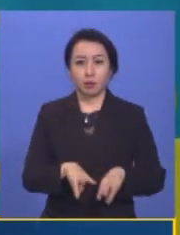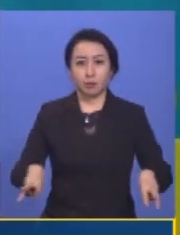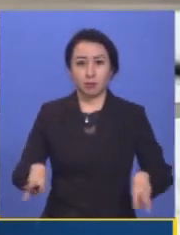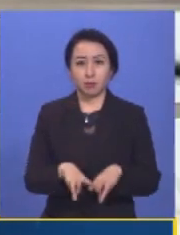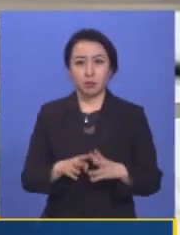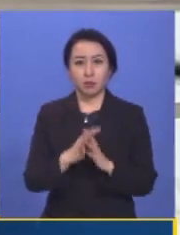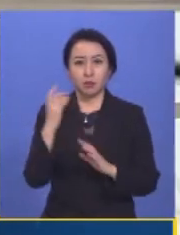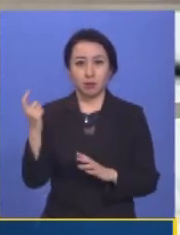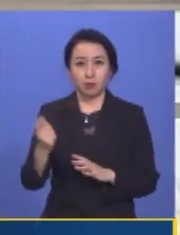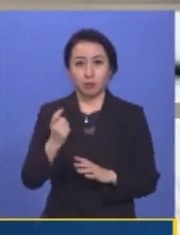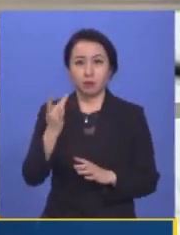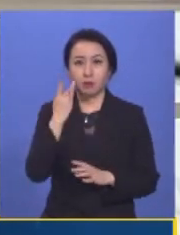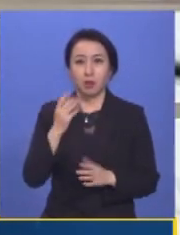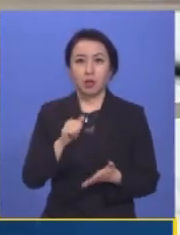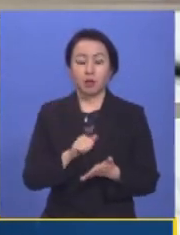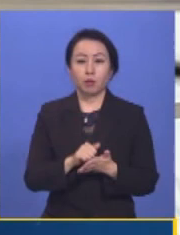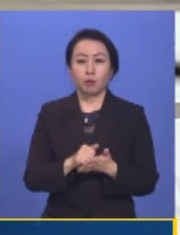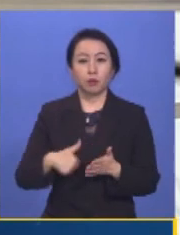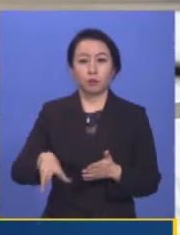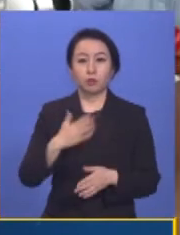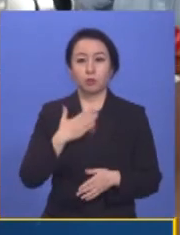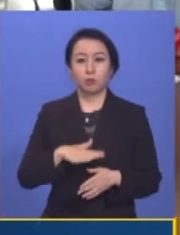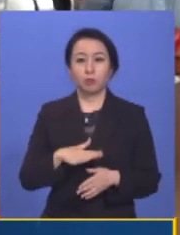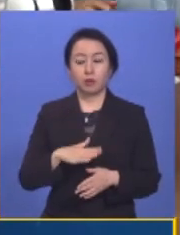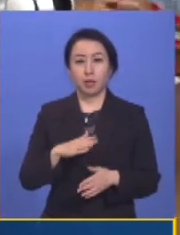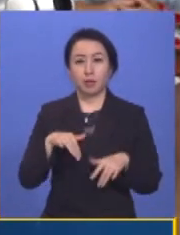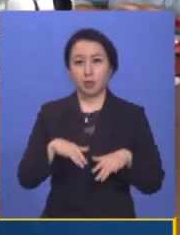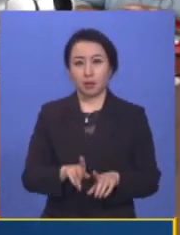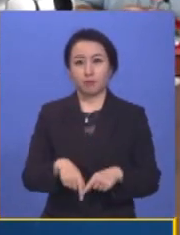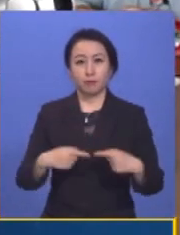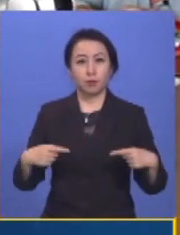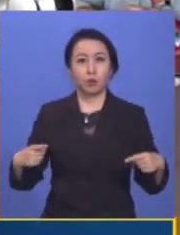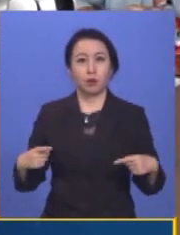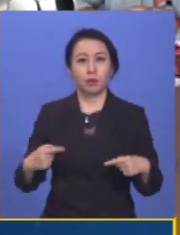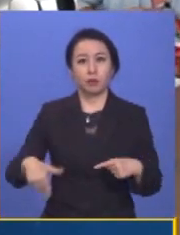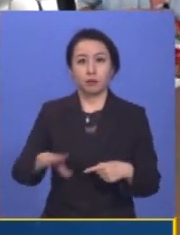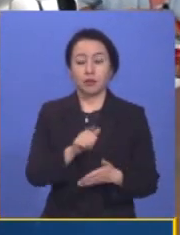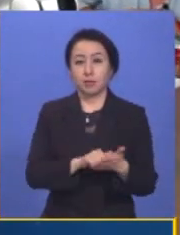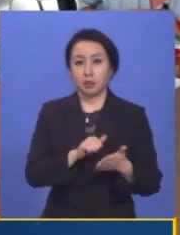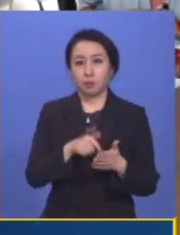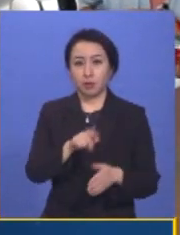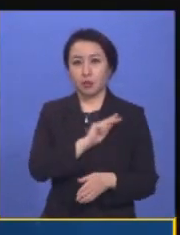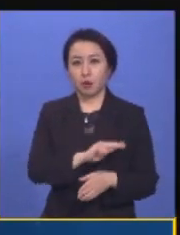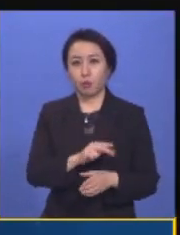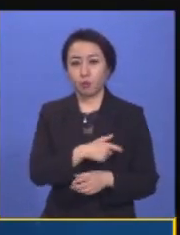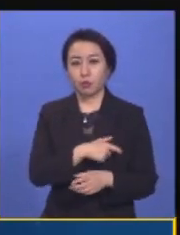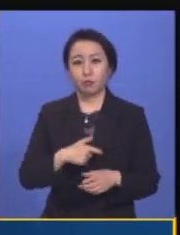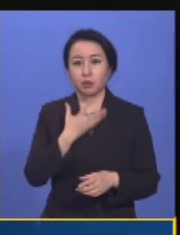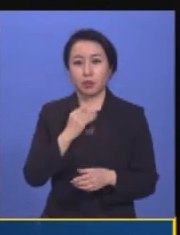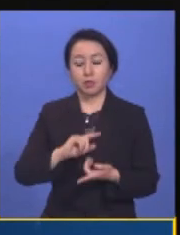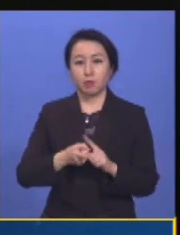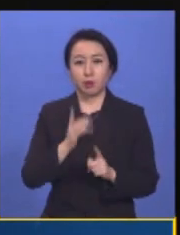хозяйства. Как всегда, на бумагах у госслужащих все стабильно, но вот на деле картина совсем другая. Все замечания по их работе чиновники взяли на